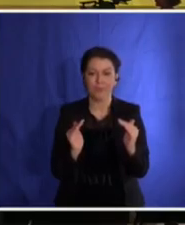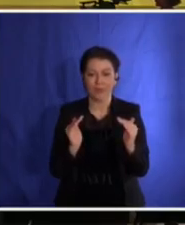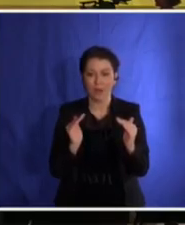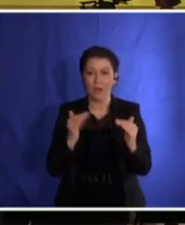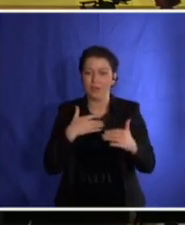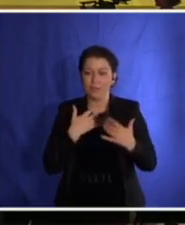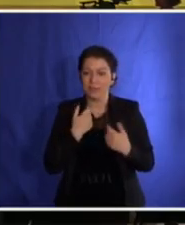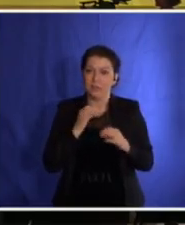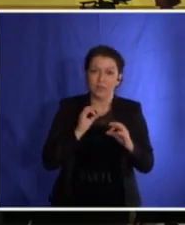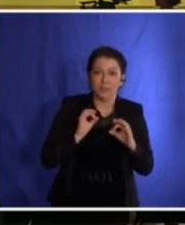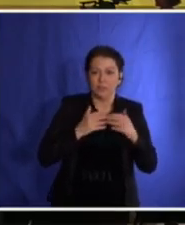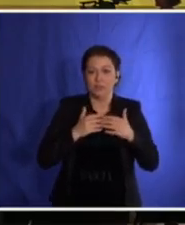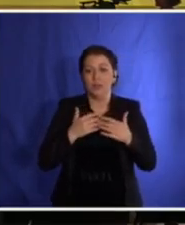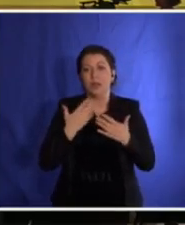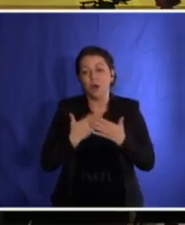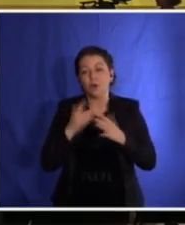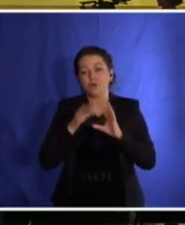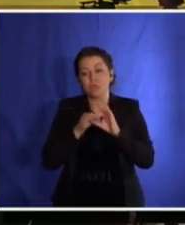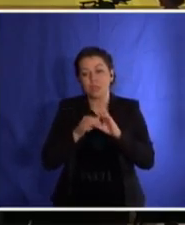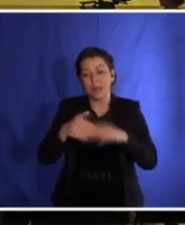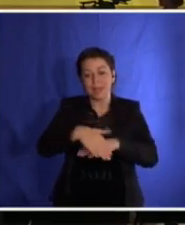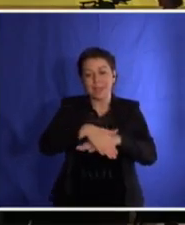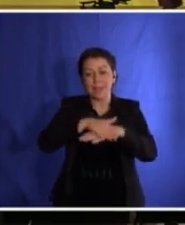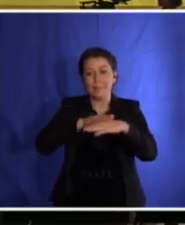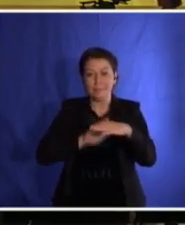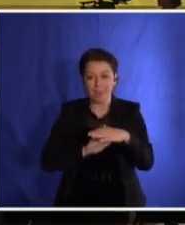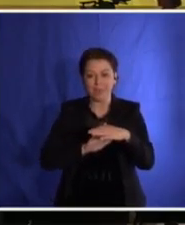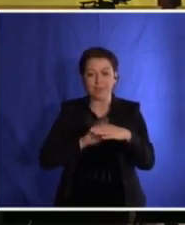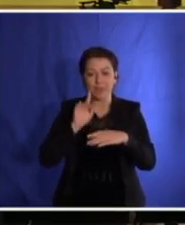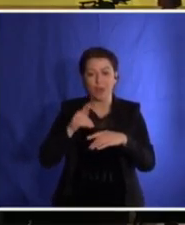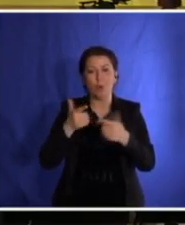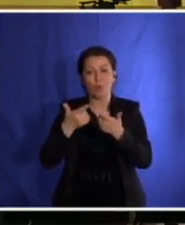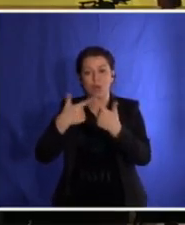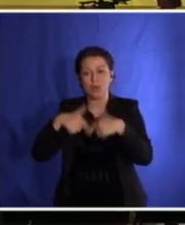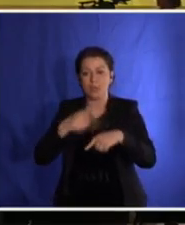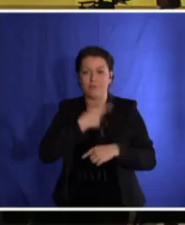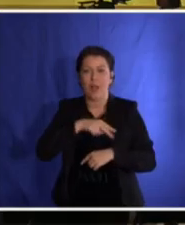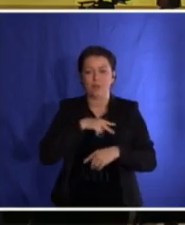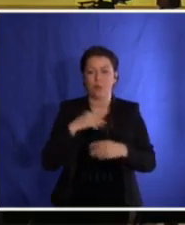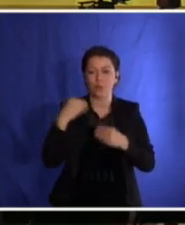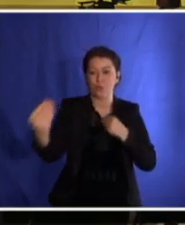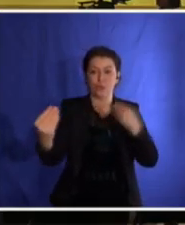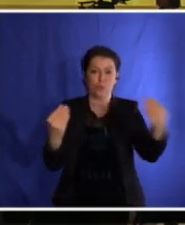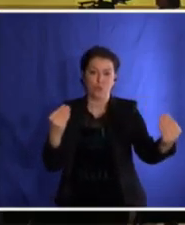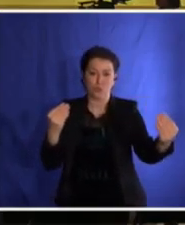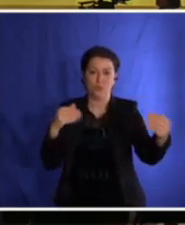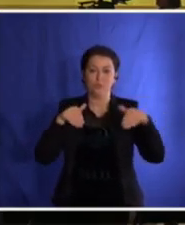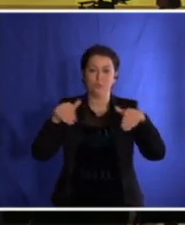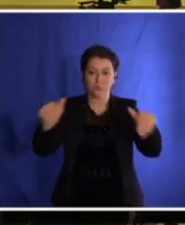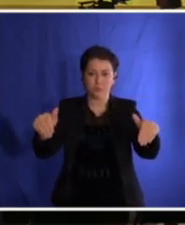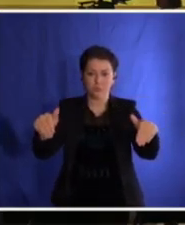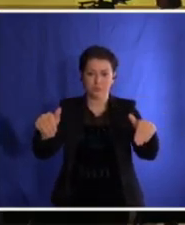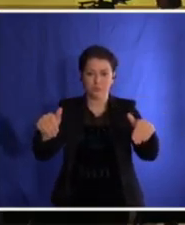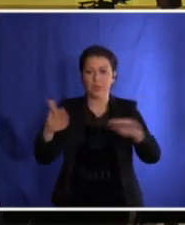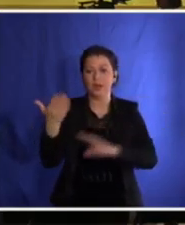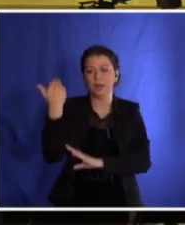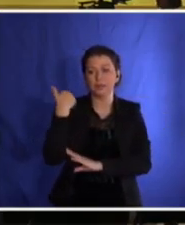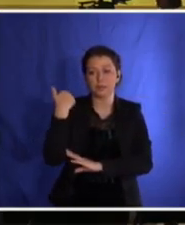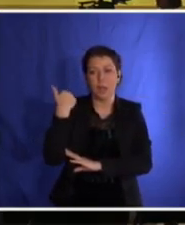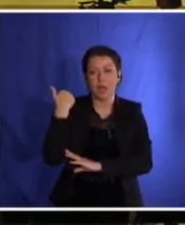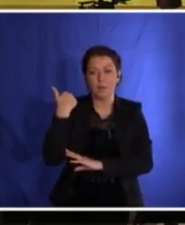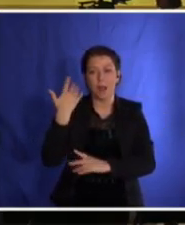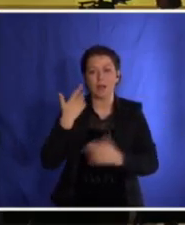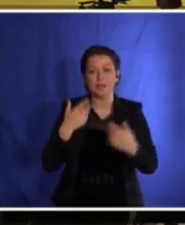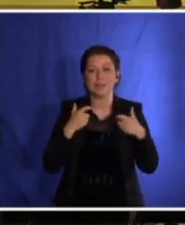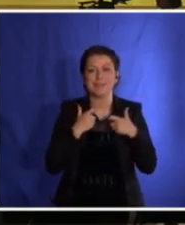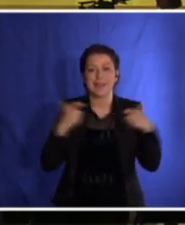Gemeinden und in die Hände des Landes gegeben. Das ist ja zu einem Zeitpunkt passiert, wo noch ein